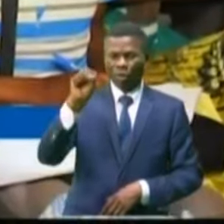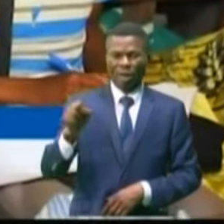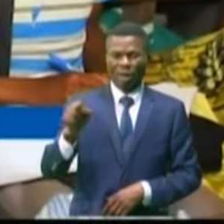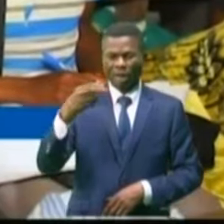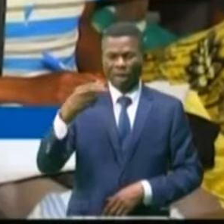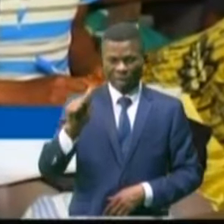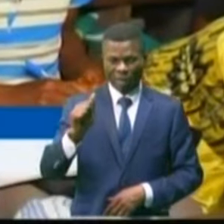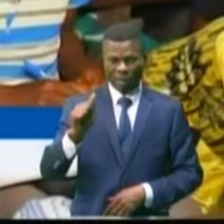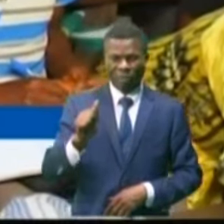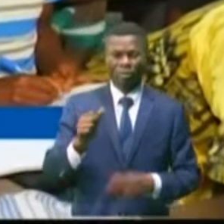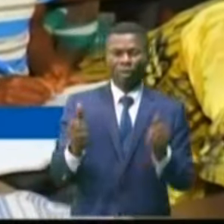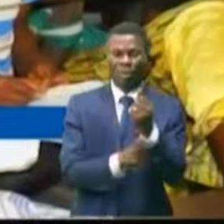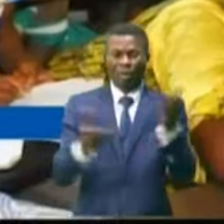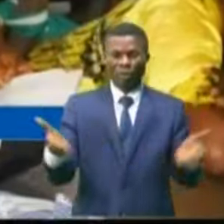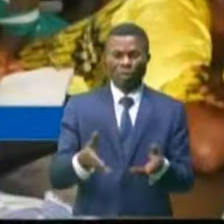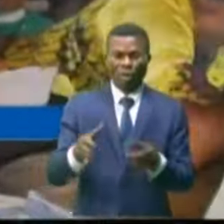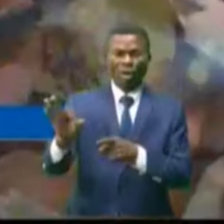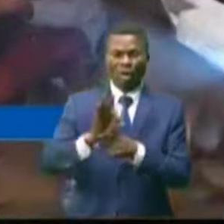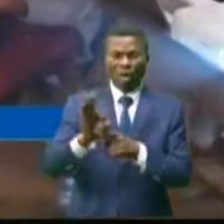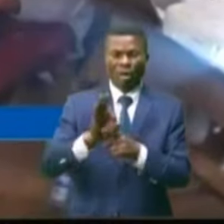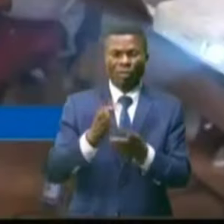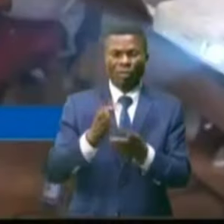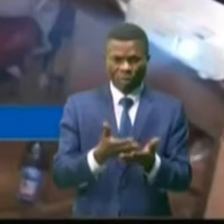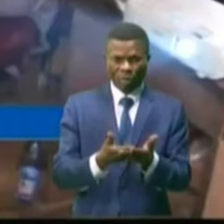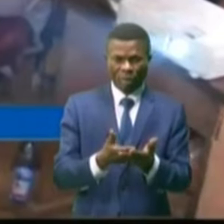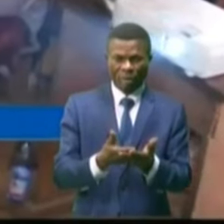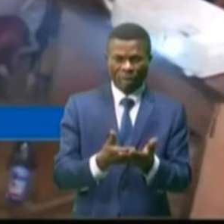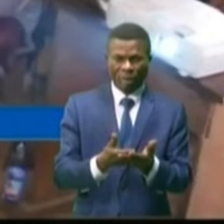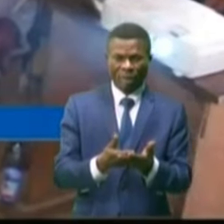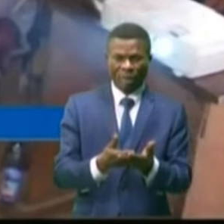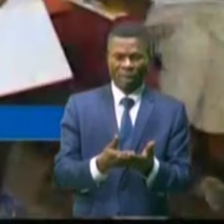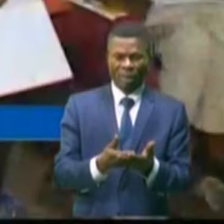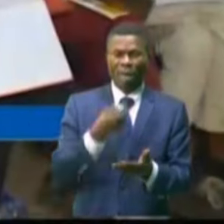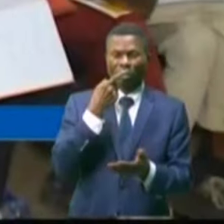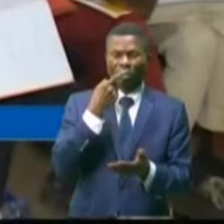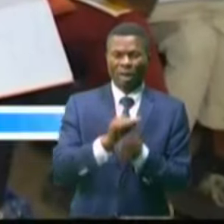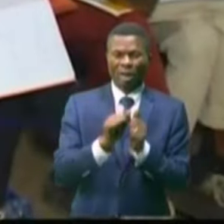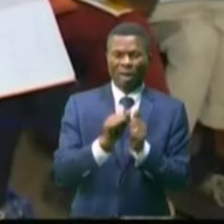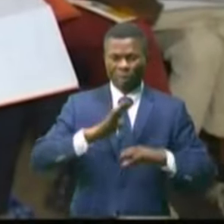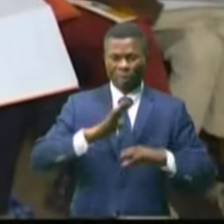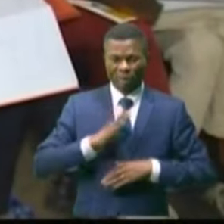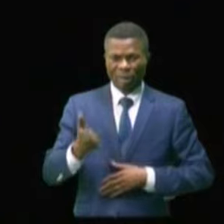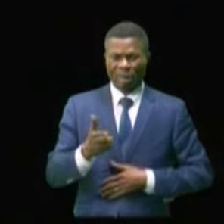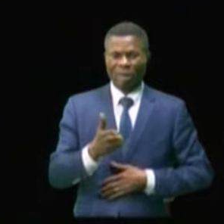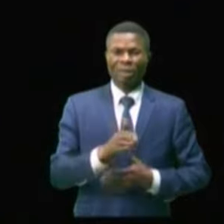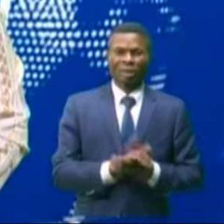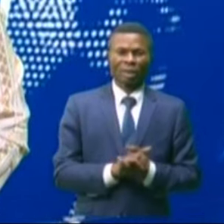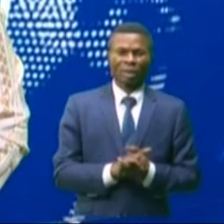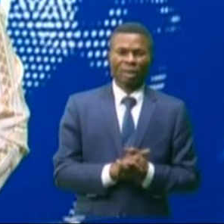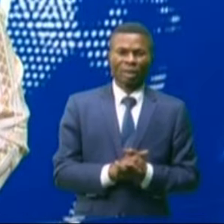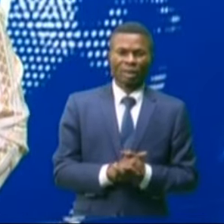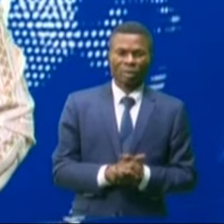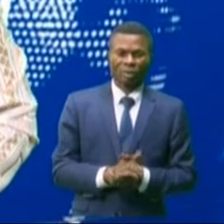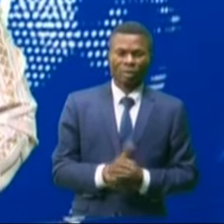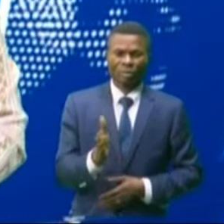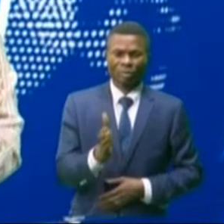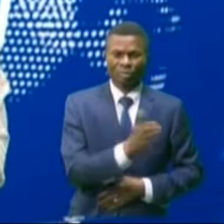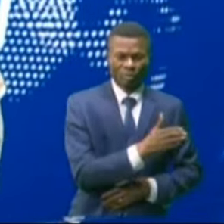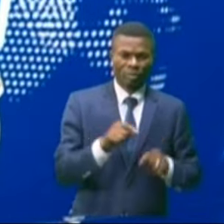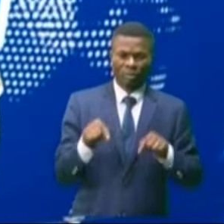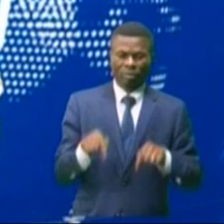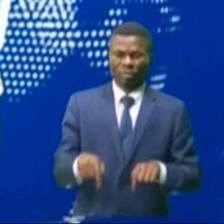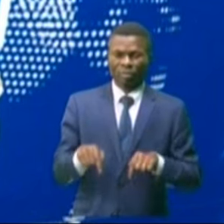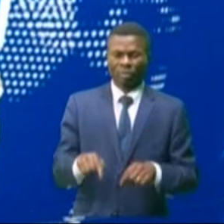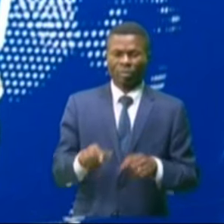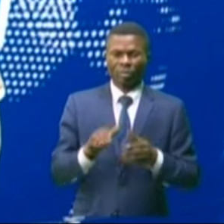notons que le participant à cet atelier vienne de 4 aires de santé de Kamwecha. Rendons-nous à